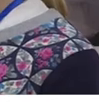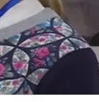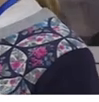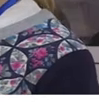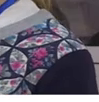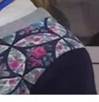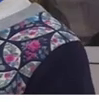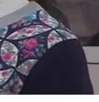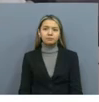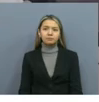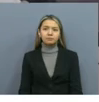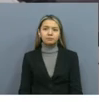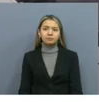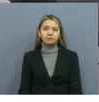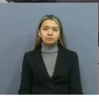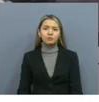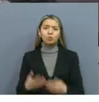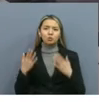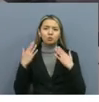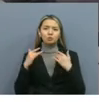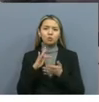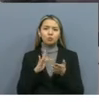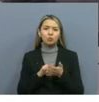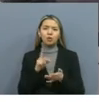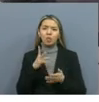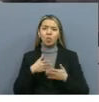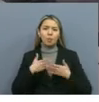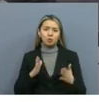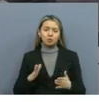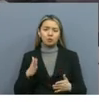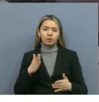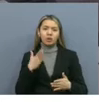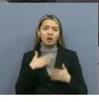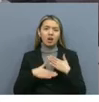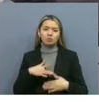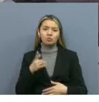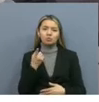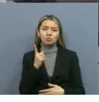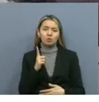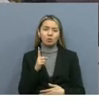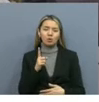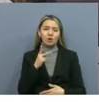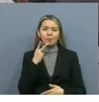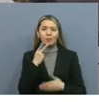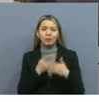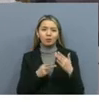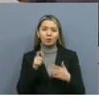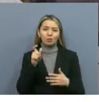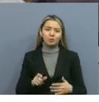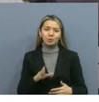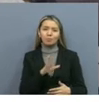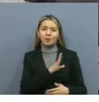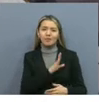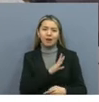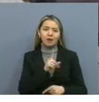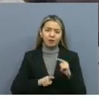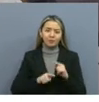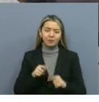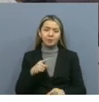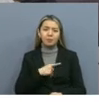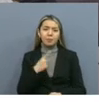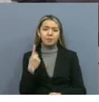У нас город хоть маленький. Шүйше қаласы үлкен емес. Қуаныштысы жоғалған адамдарды іздеу туралы өтініш көп түсе бермейді. Біз алдымен